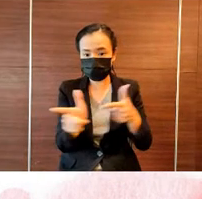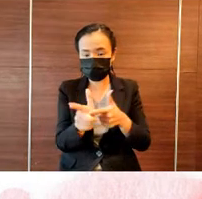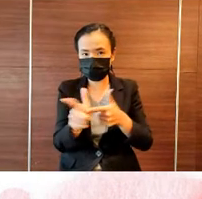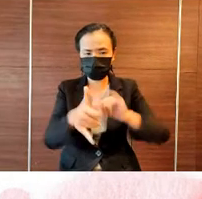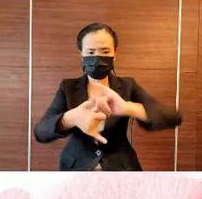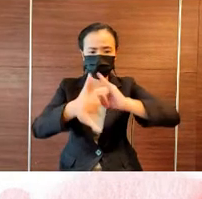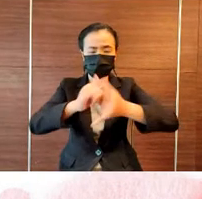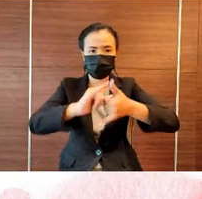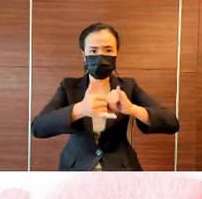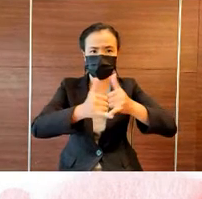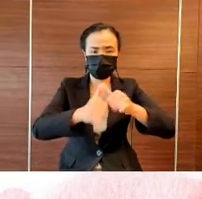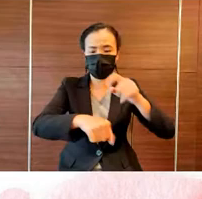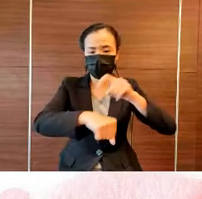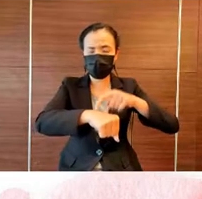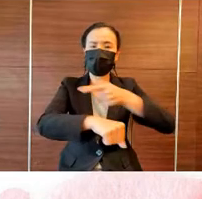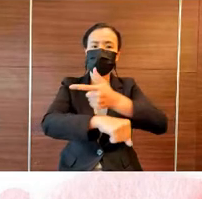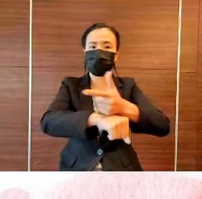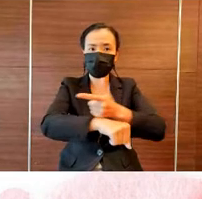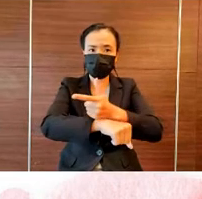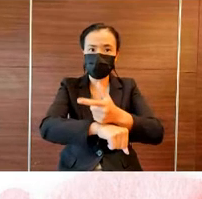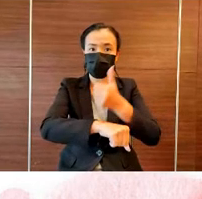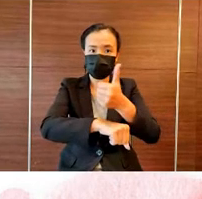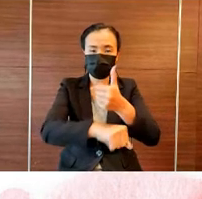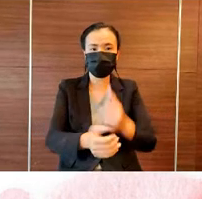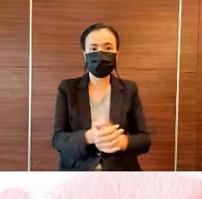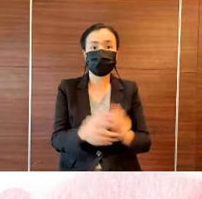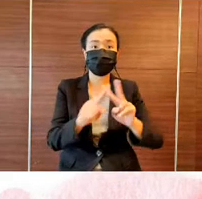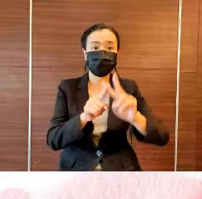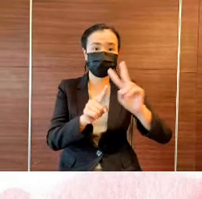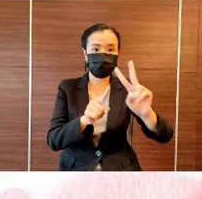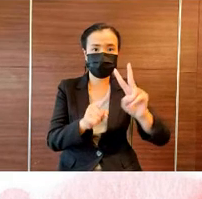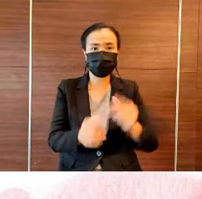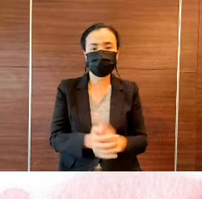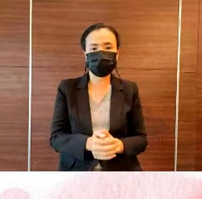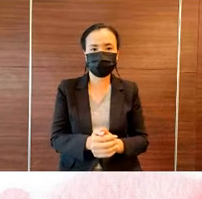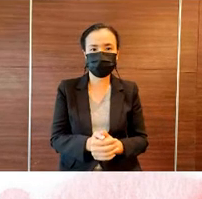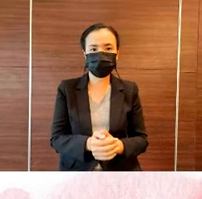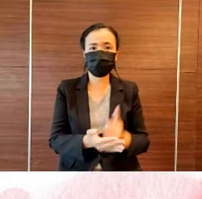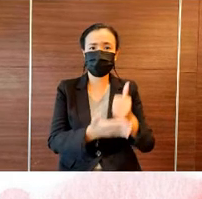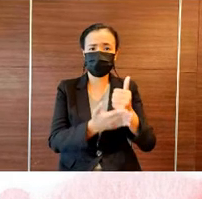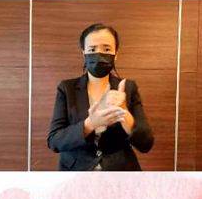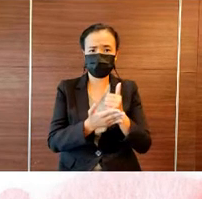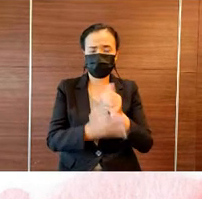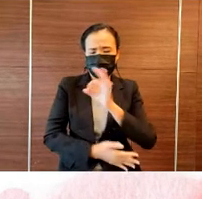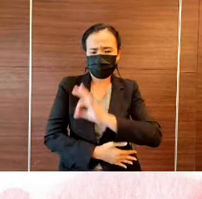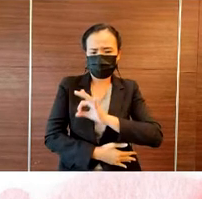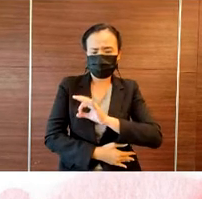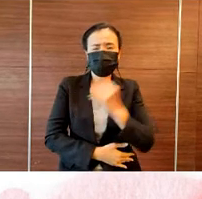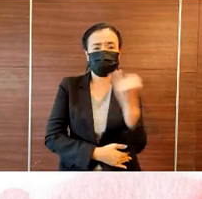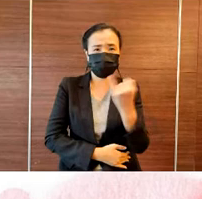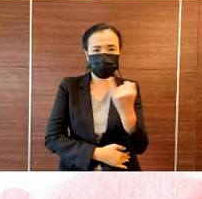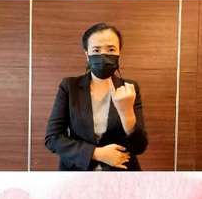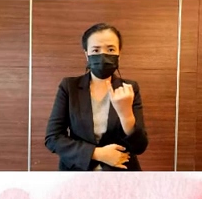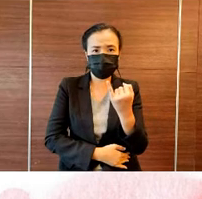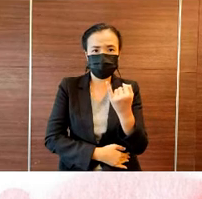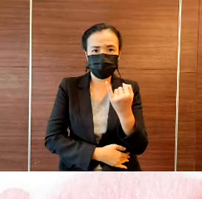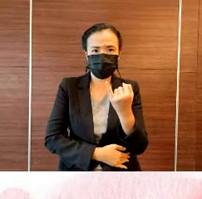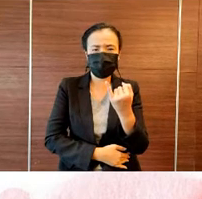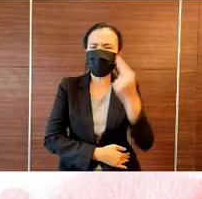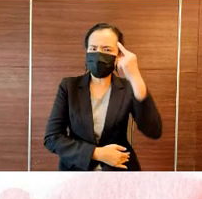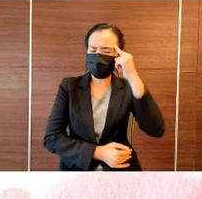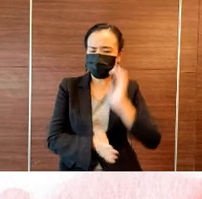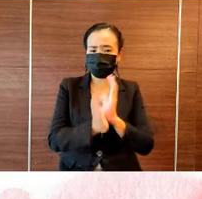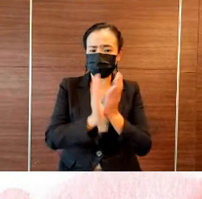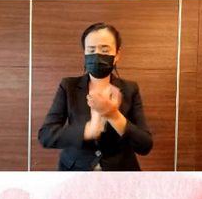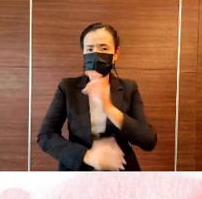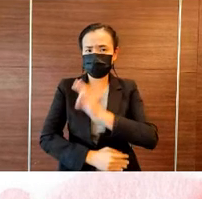ซ็กซ์ได้ดีแล้วก็นานขึ้นอันนี้ที่หนึ่งนะคะอันที่สองเคมเซ็กซ์ช่วยกดความรู้สึกด้านลบแล้วก็ความรู้สึกดีในการมีเซ็กซ์เพราะบาง